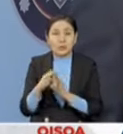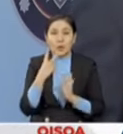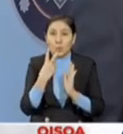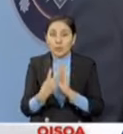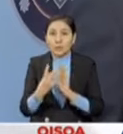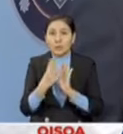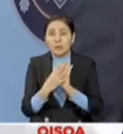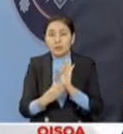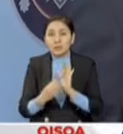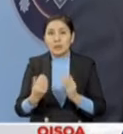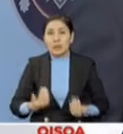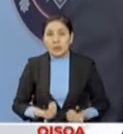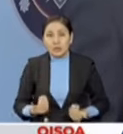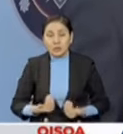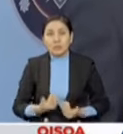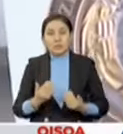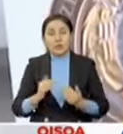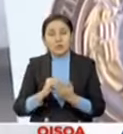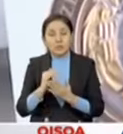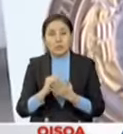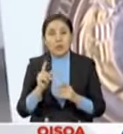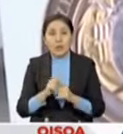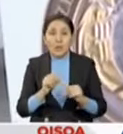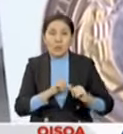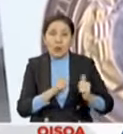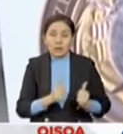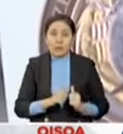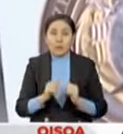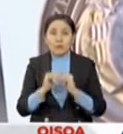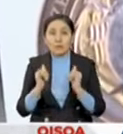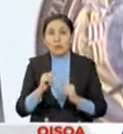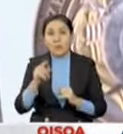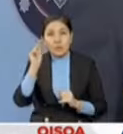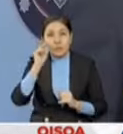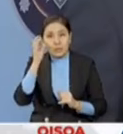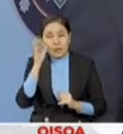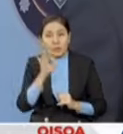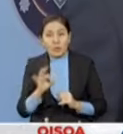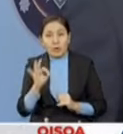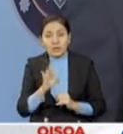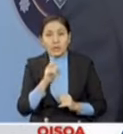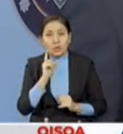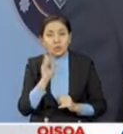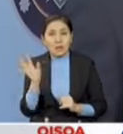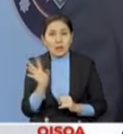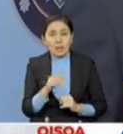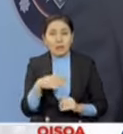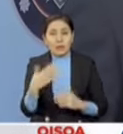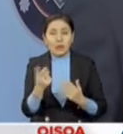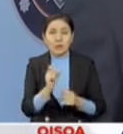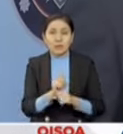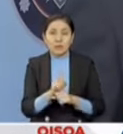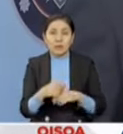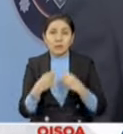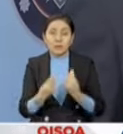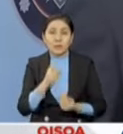ijtimoiy hayotdagi faolligini oshirish, ta'limga bo'lgan muhabbatini uyg'otish. Chunki hozirgi ta'lim borasida yoshlarni har tomonlama qo'llab-quvvatlash ustuvor vazifaga aylanib